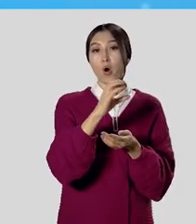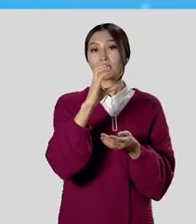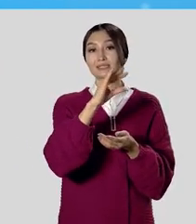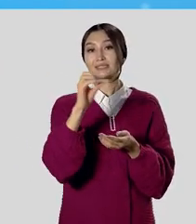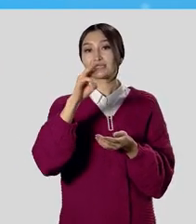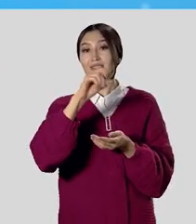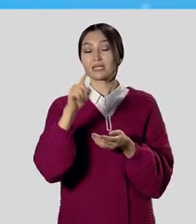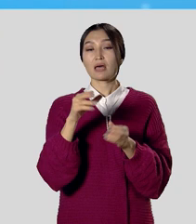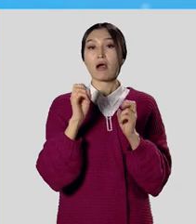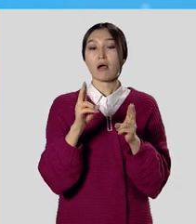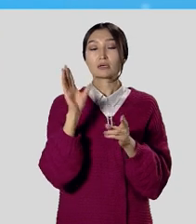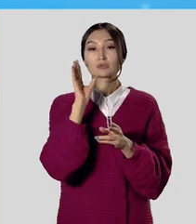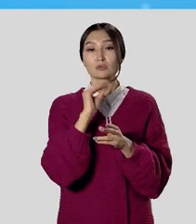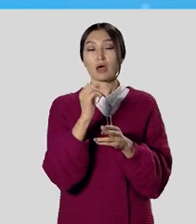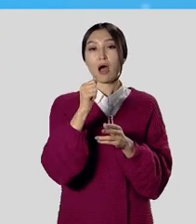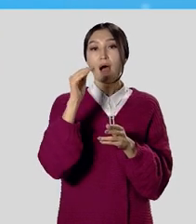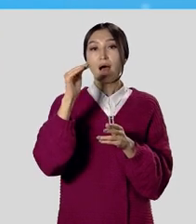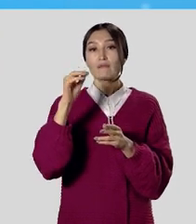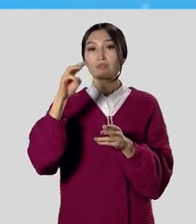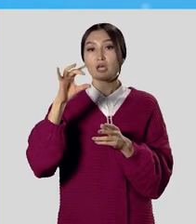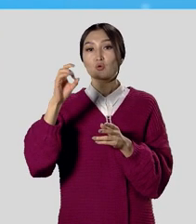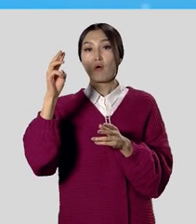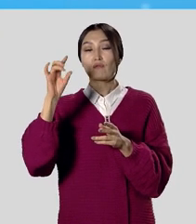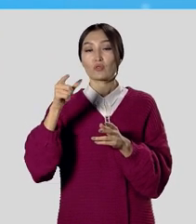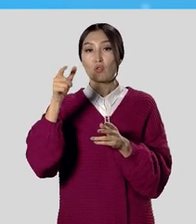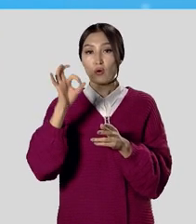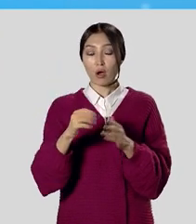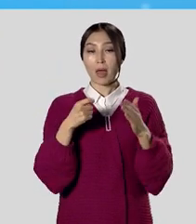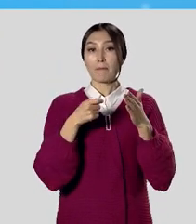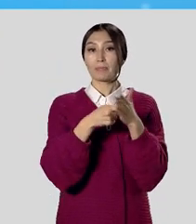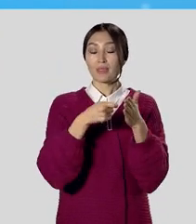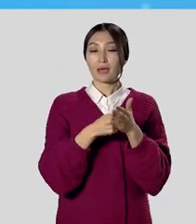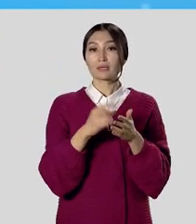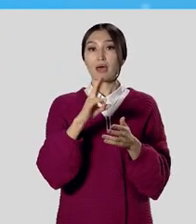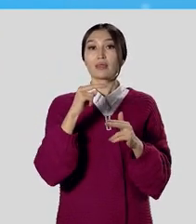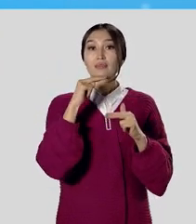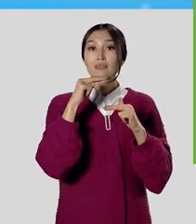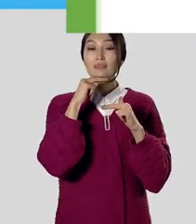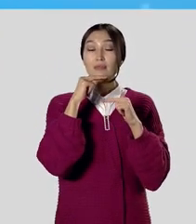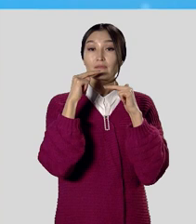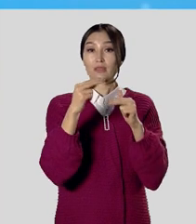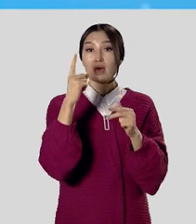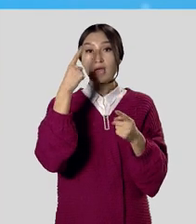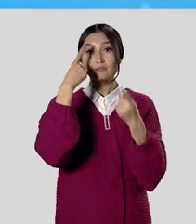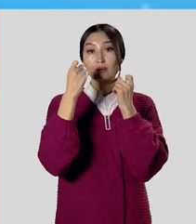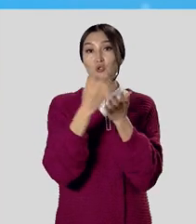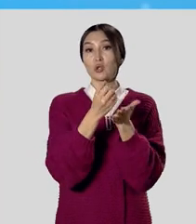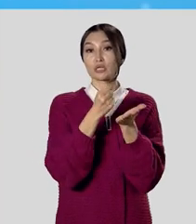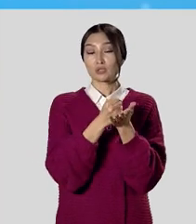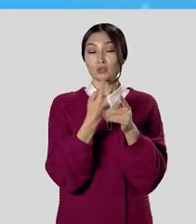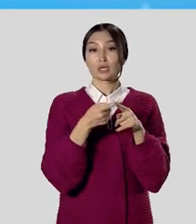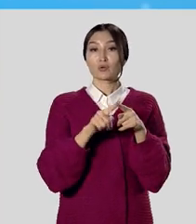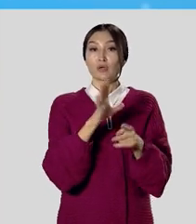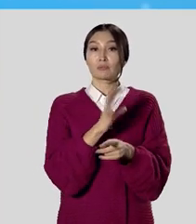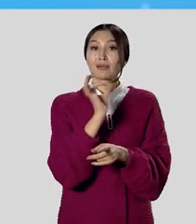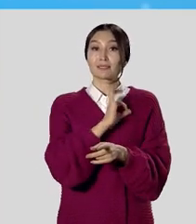о способе автотрофного питания. Обратите внимание на информационные ресурсы, которые